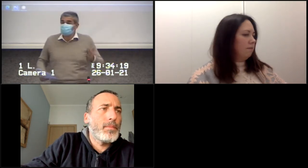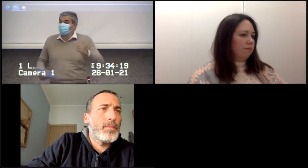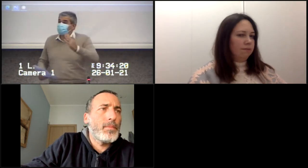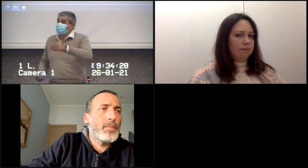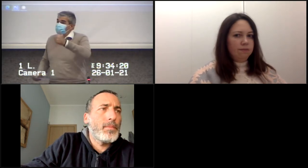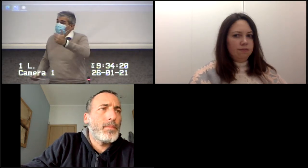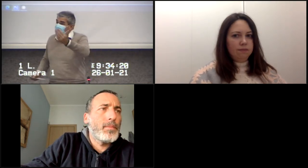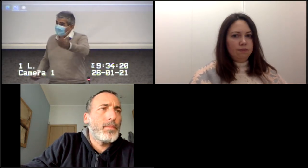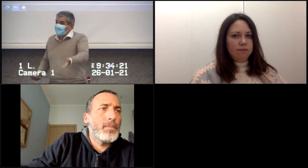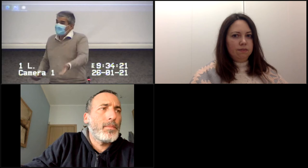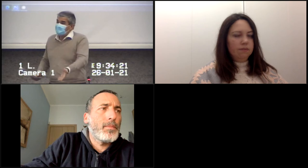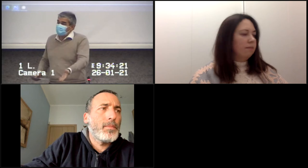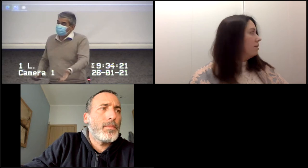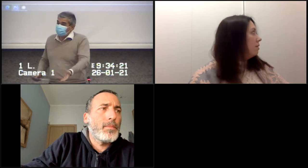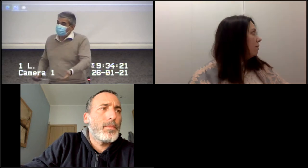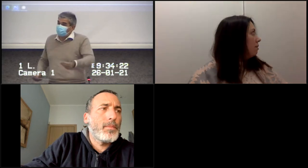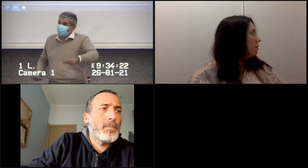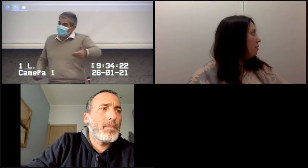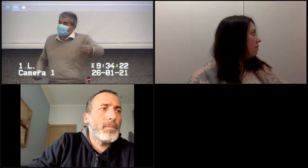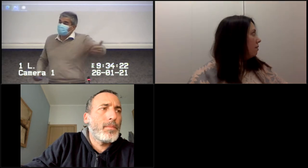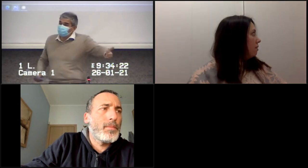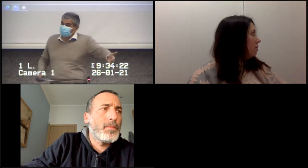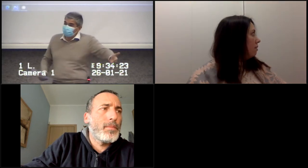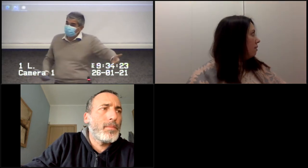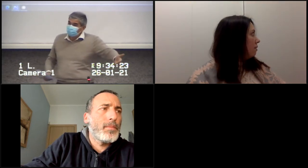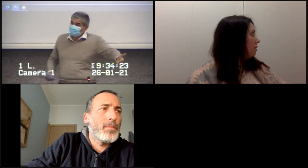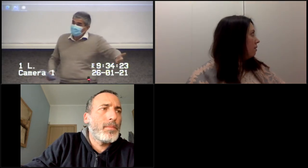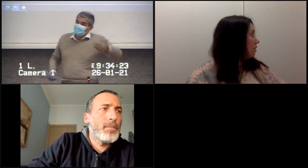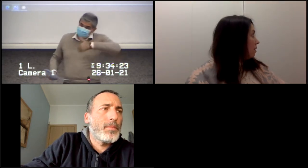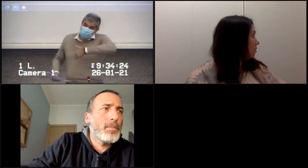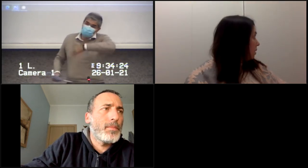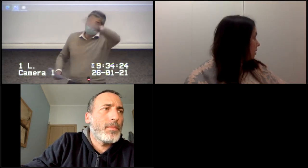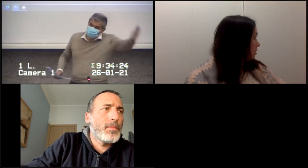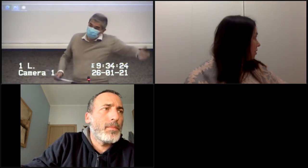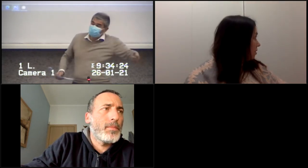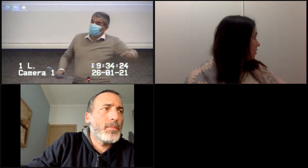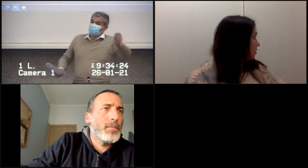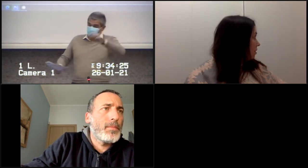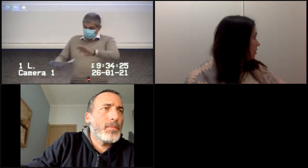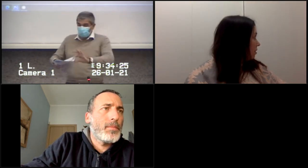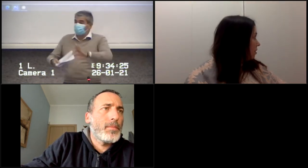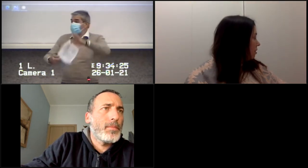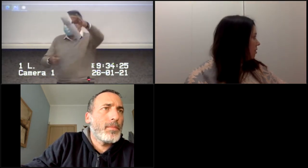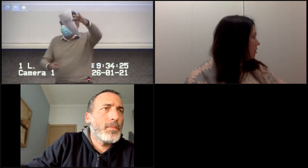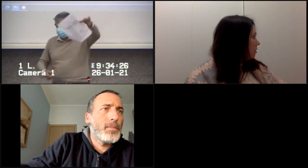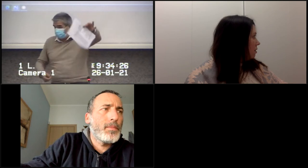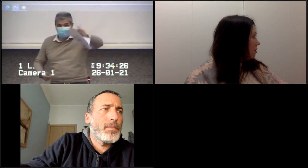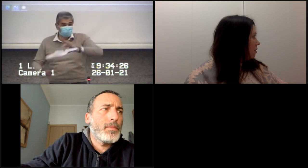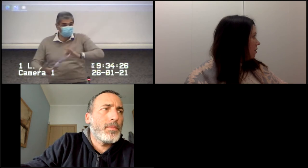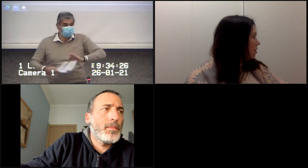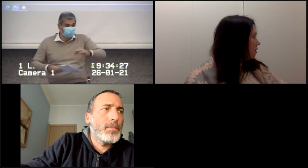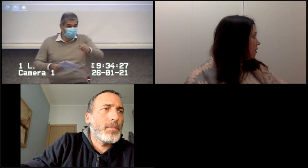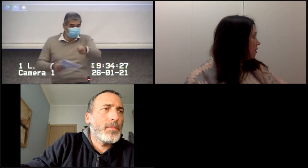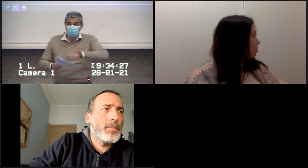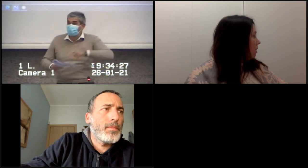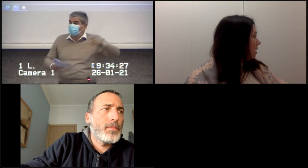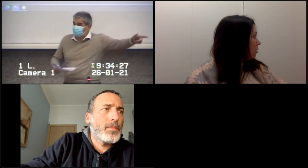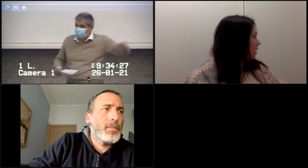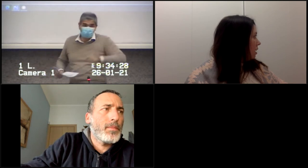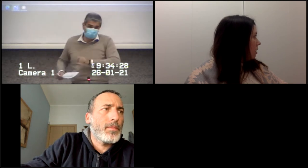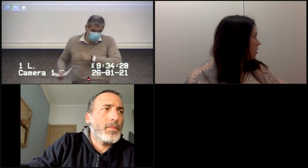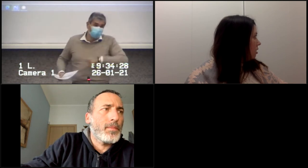La tracciabilità del materiale di bonifica, tracciare tutto il percorso, ma non solo cartolarmente con le tabelle